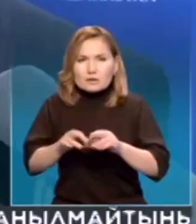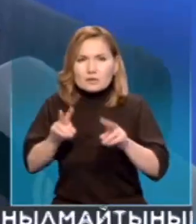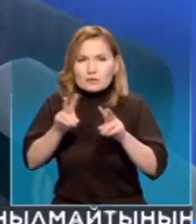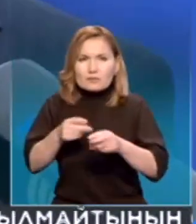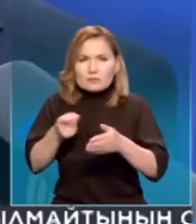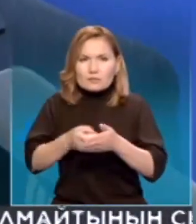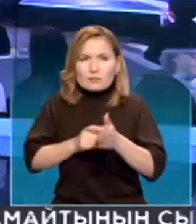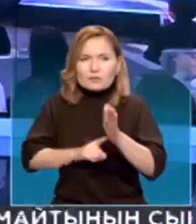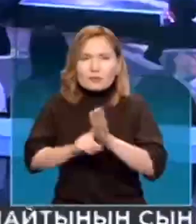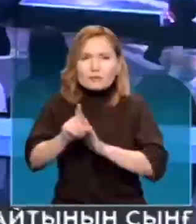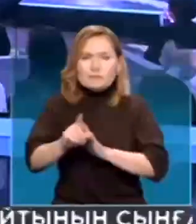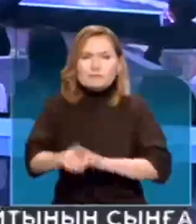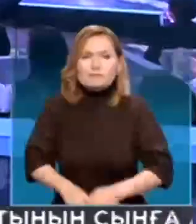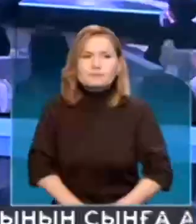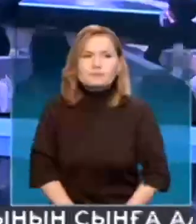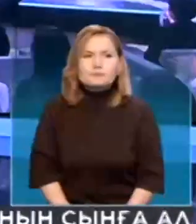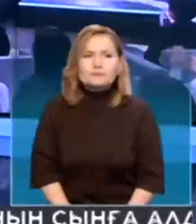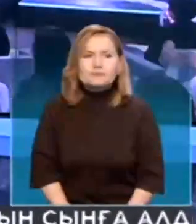ойлаймын.